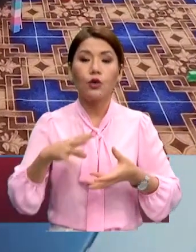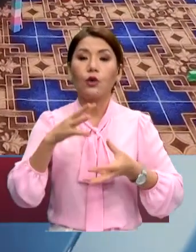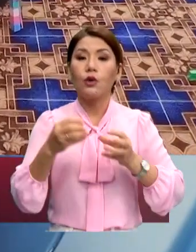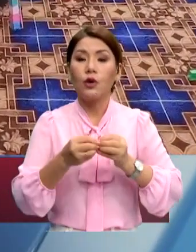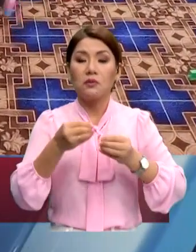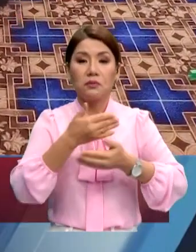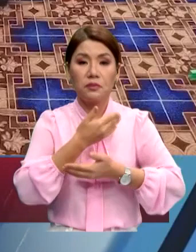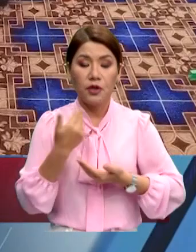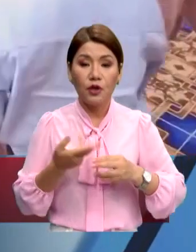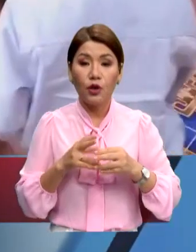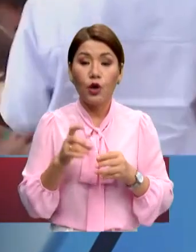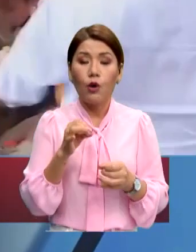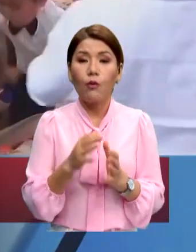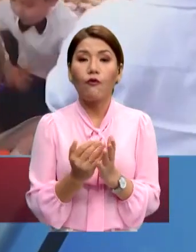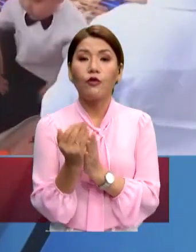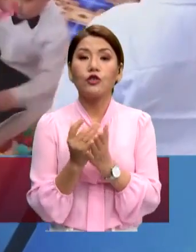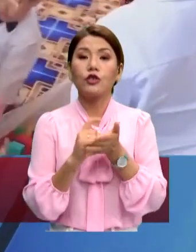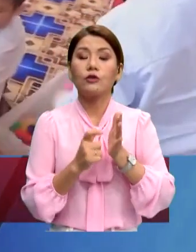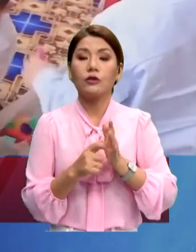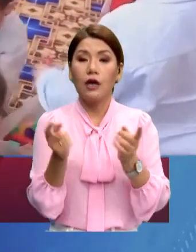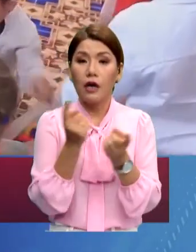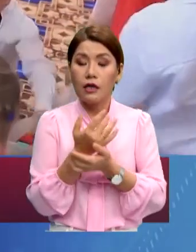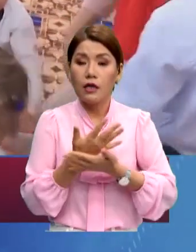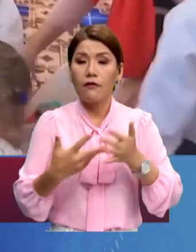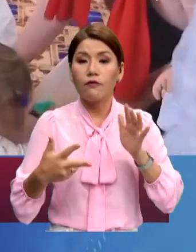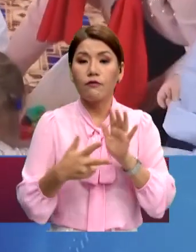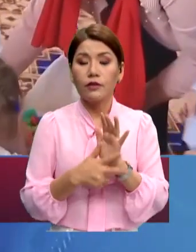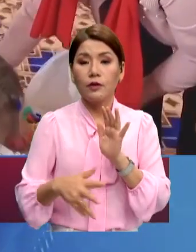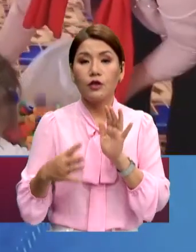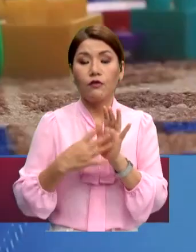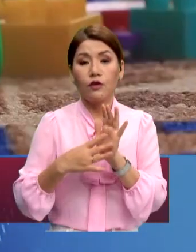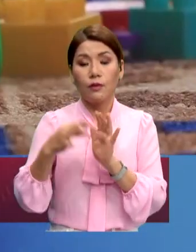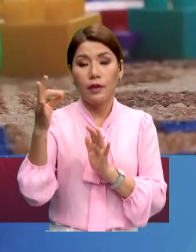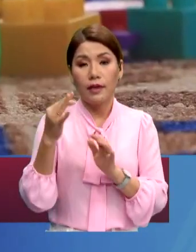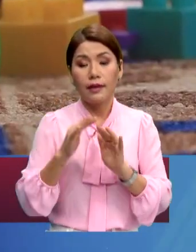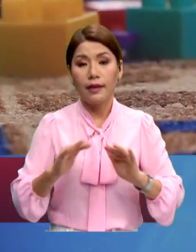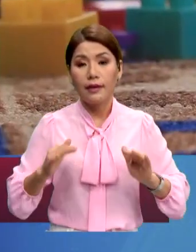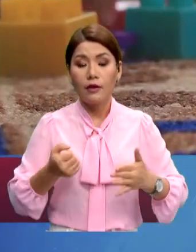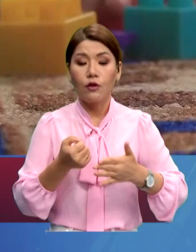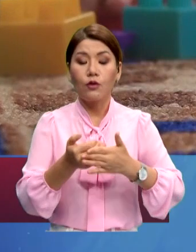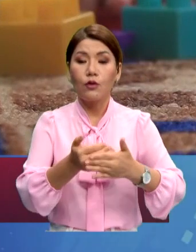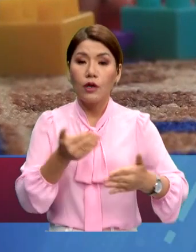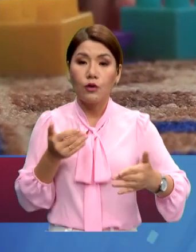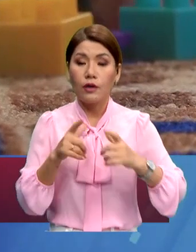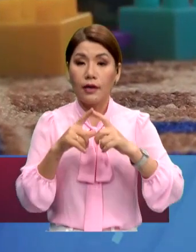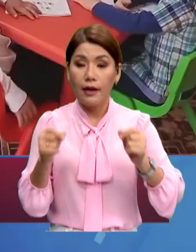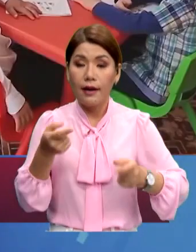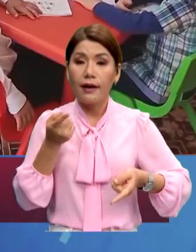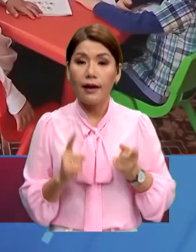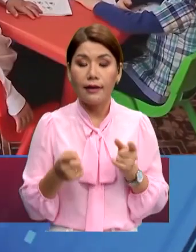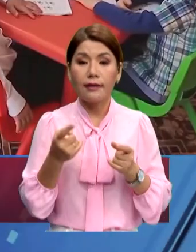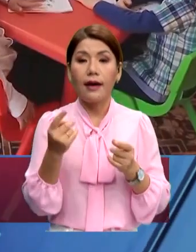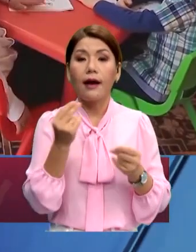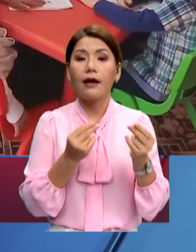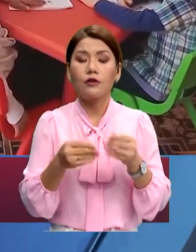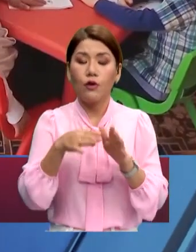безрезультатно. И несмотря на то, что в высоких кабинетах заявляют о 80-90% охвате детей дошкольным образованием, реальная картина